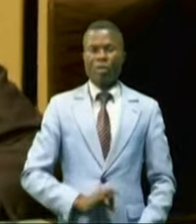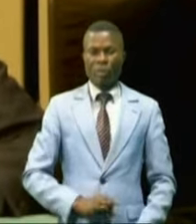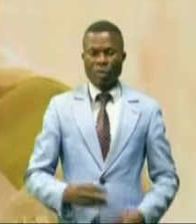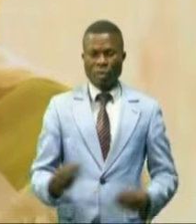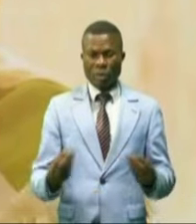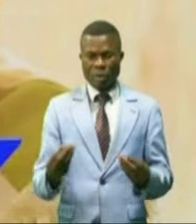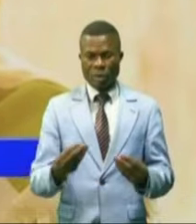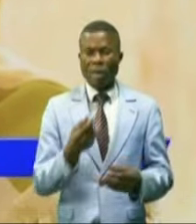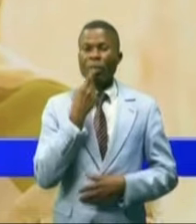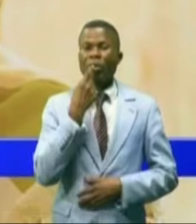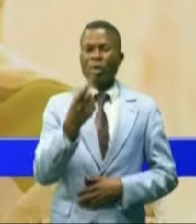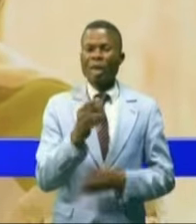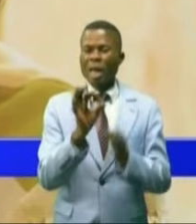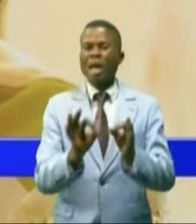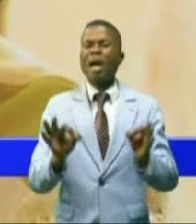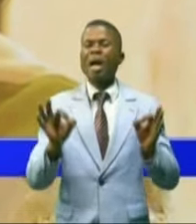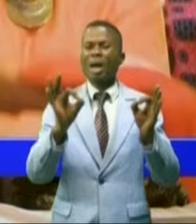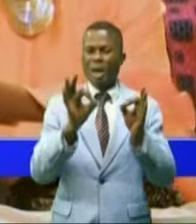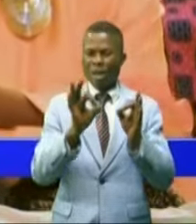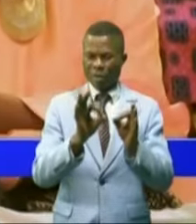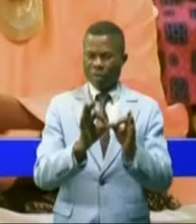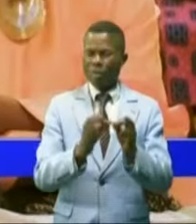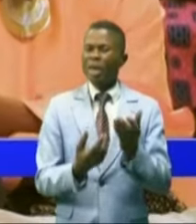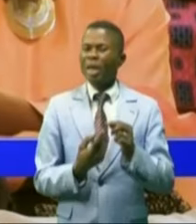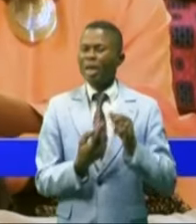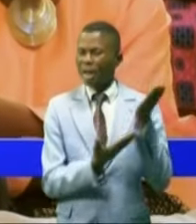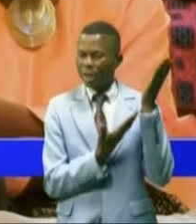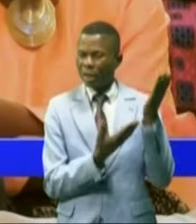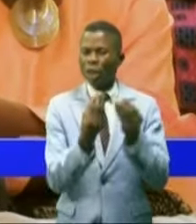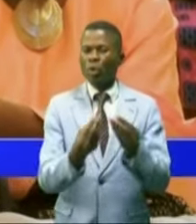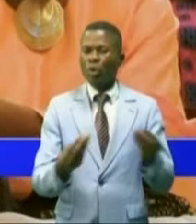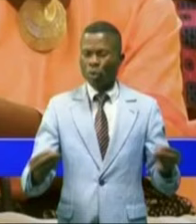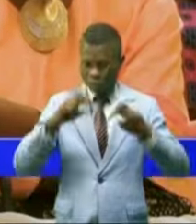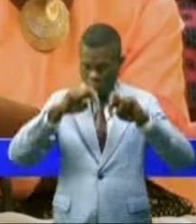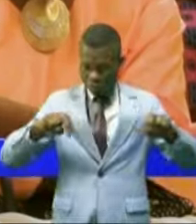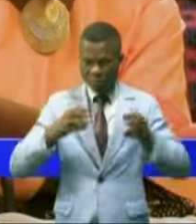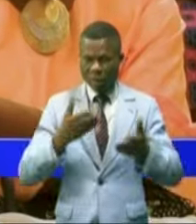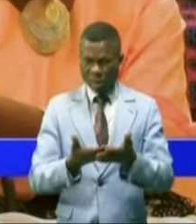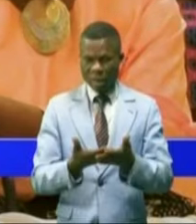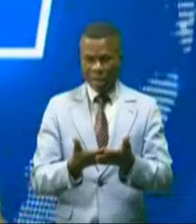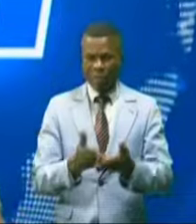a indiqué l'importance toute particulière des résultats de cette enquête.